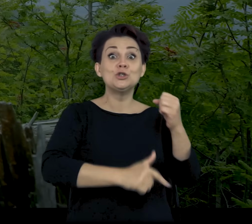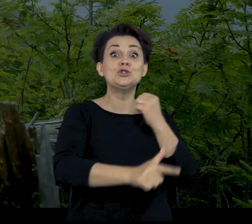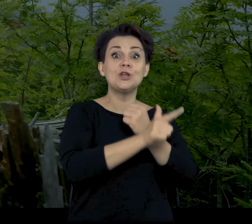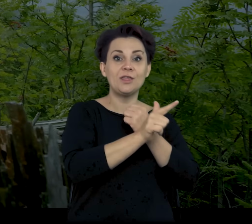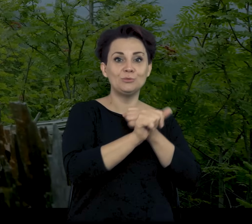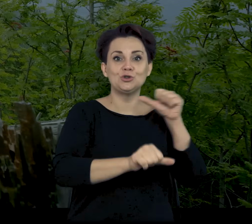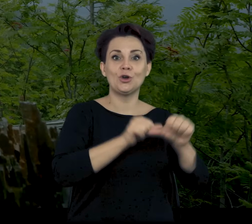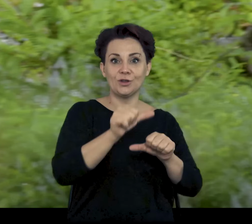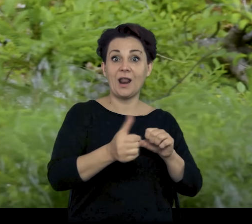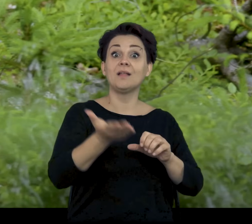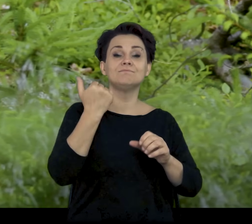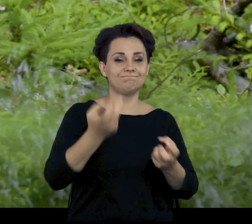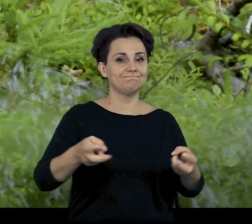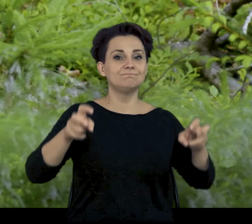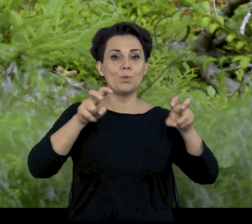laty.